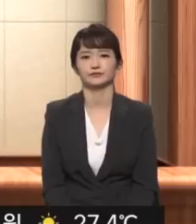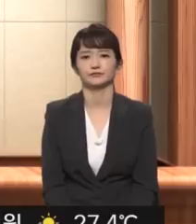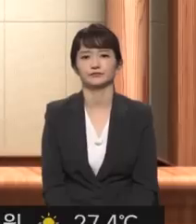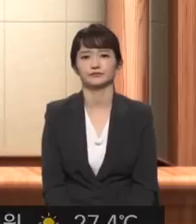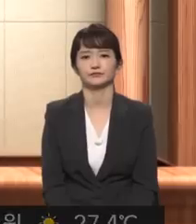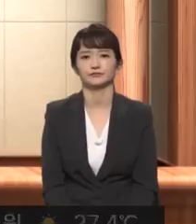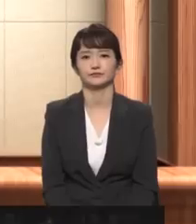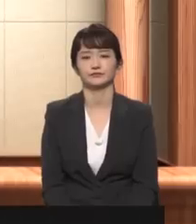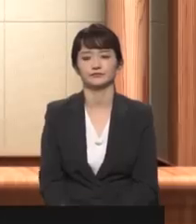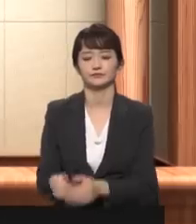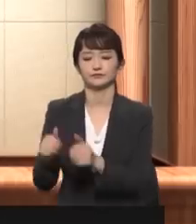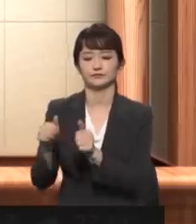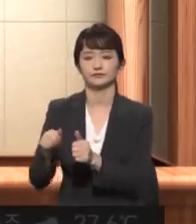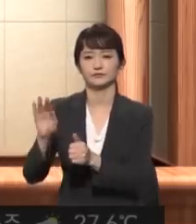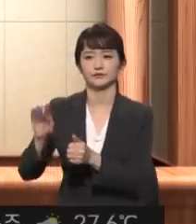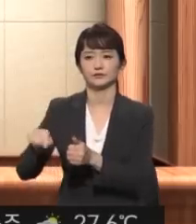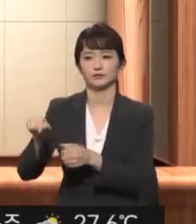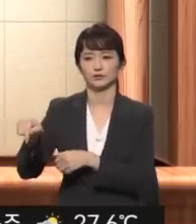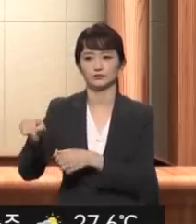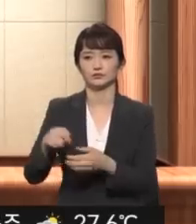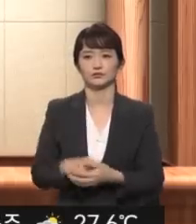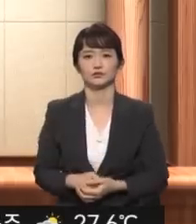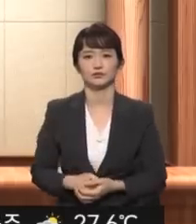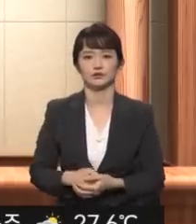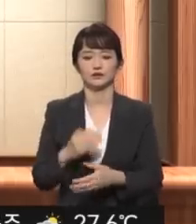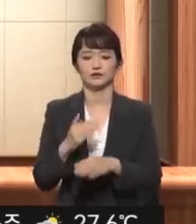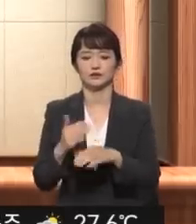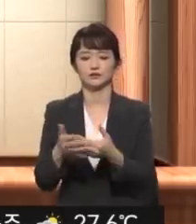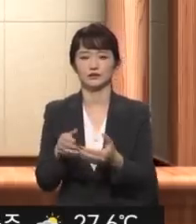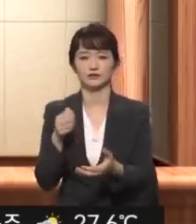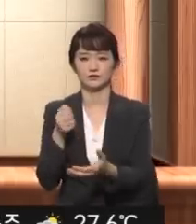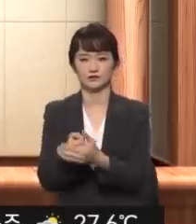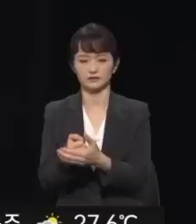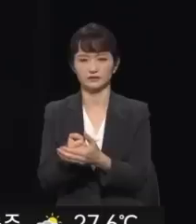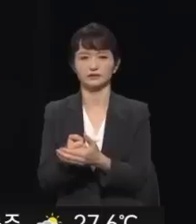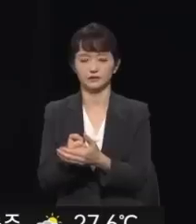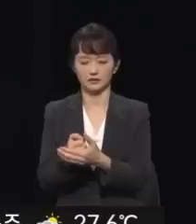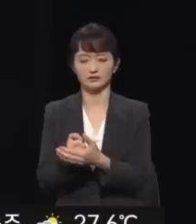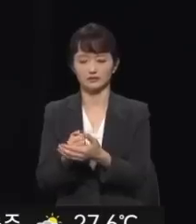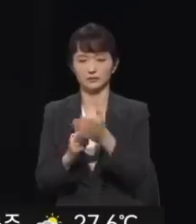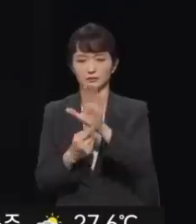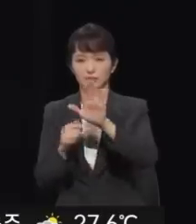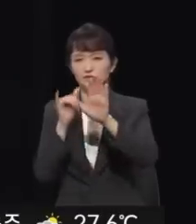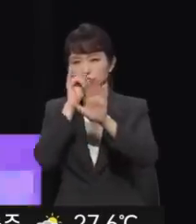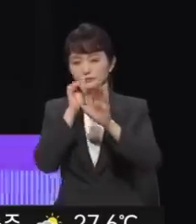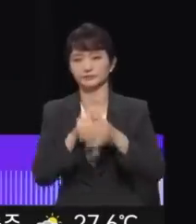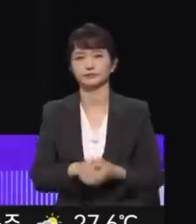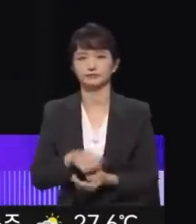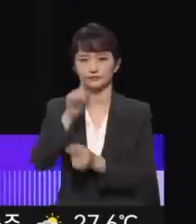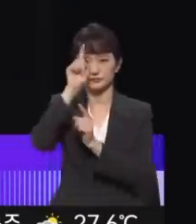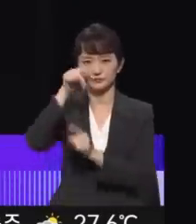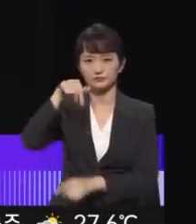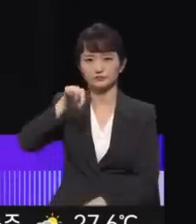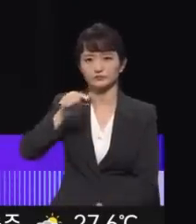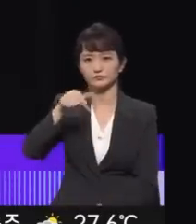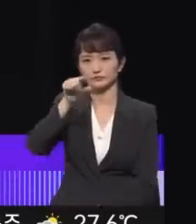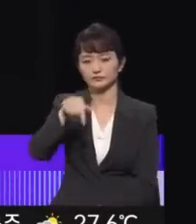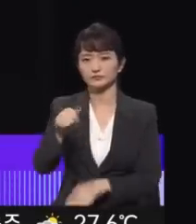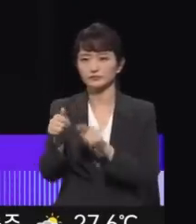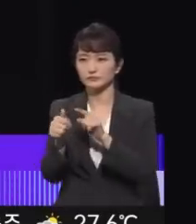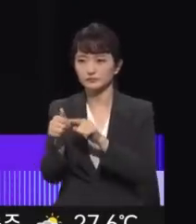있다 이게 심했기 때문에 라는 입장 이구요 앞서 이제 이번에 이준석 전 대표 체제가